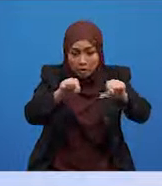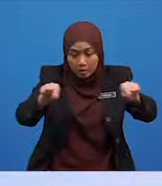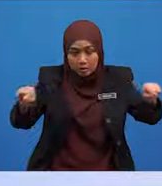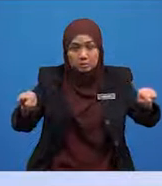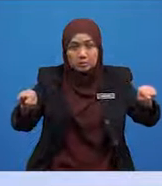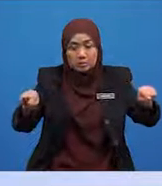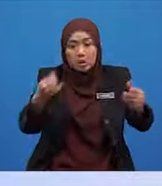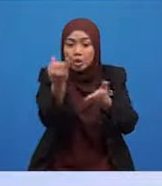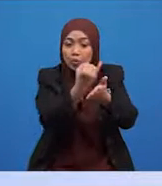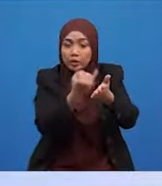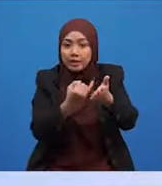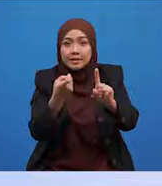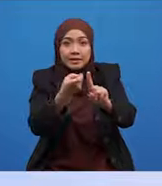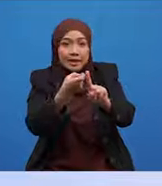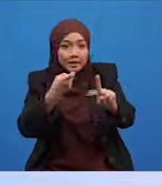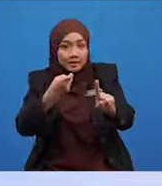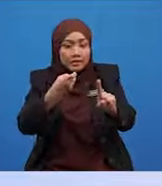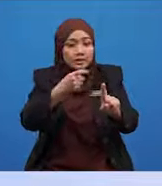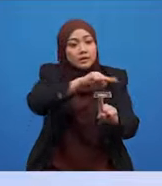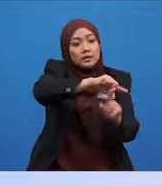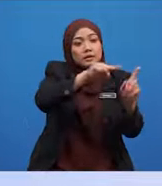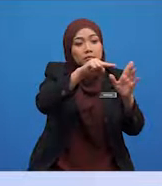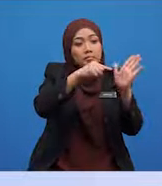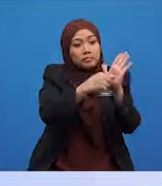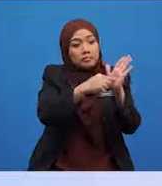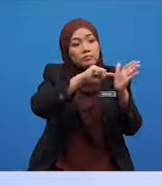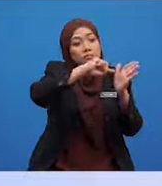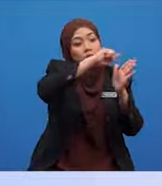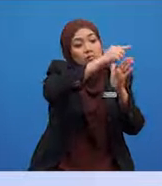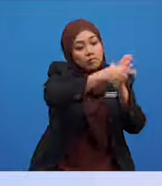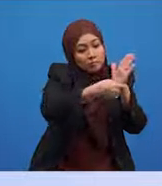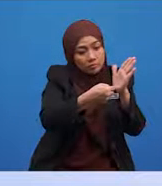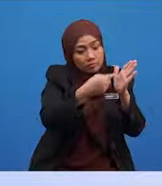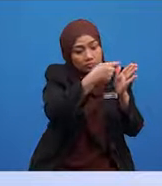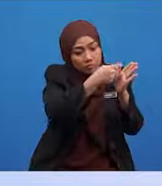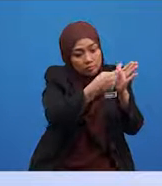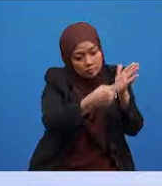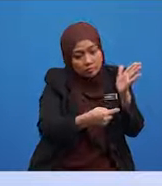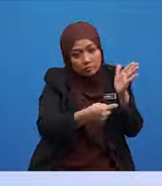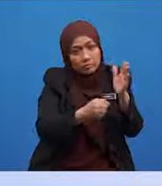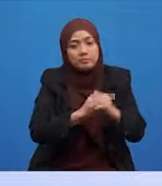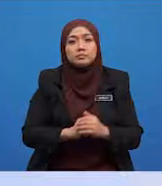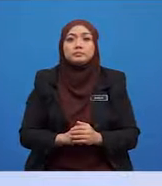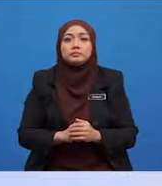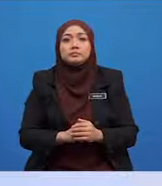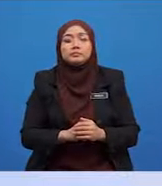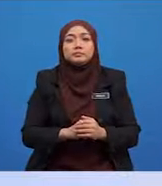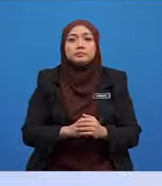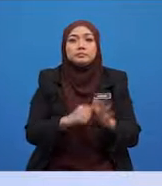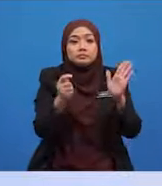dilukis dari lilitan ke lilitan melalui pusat. Ia ditandakan dengan D.